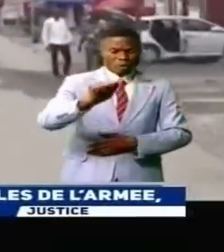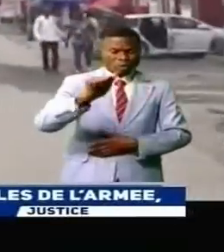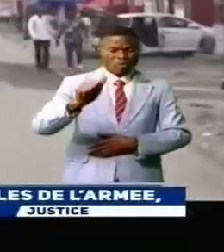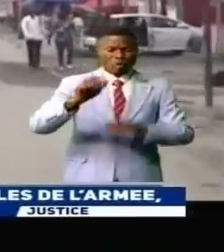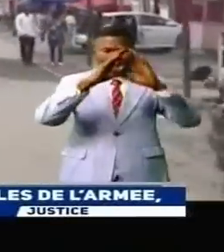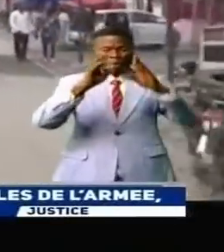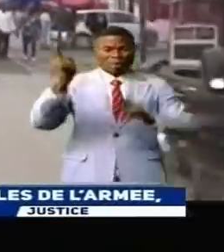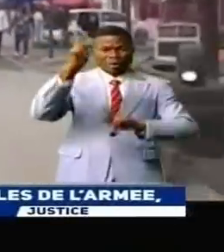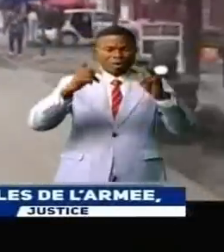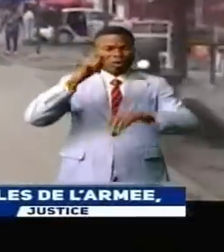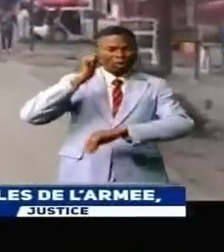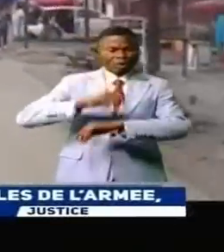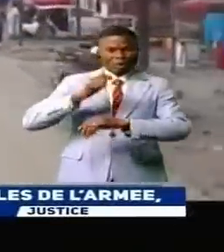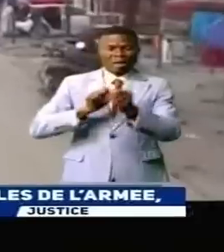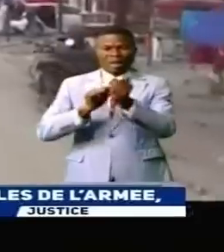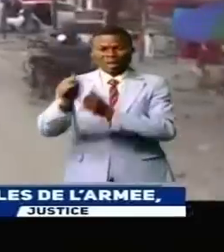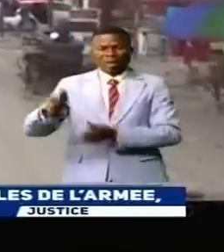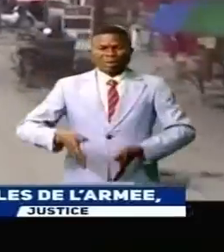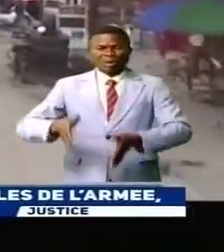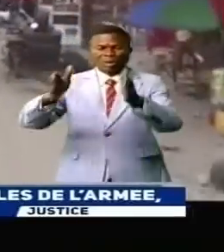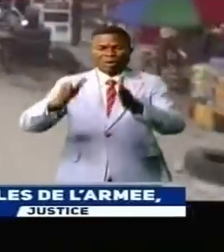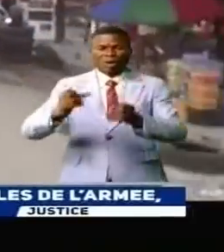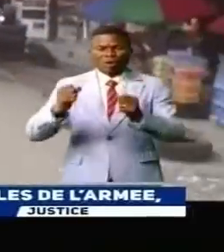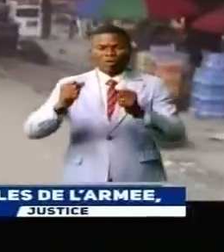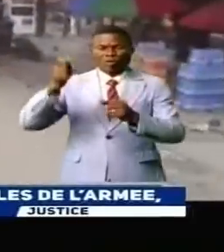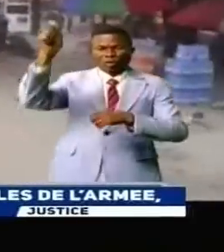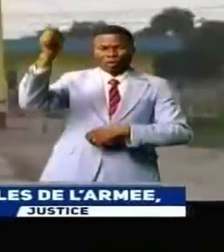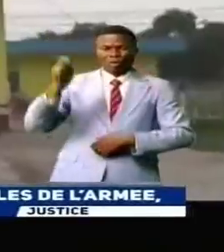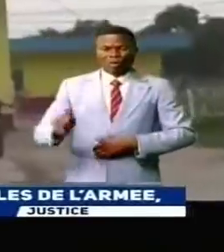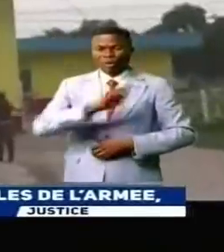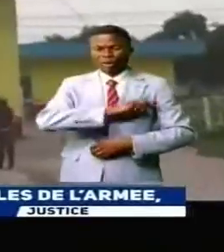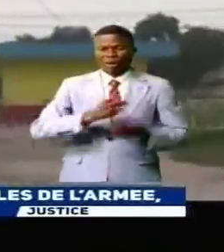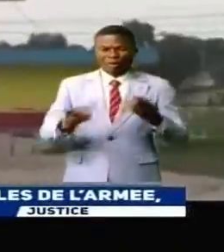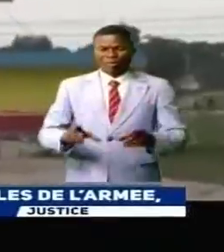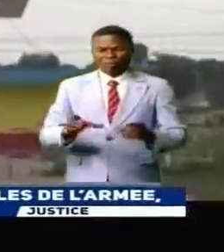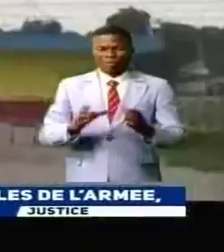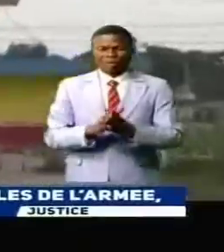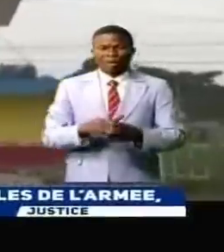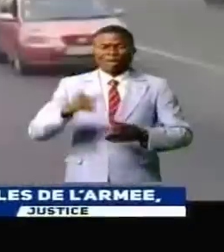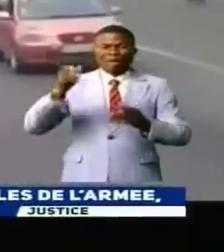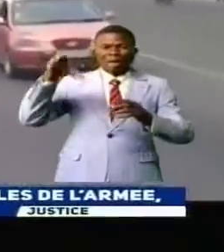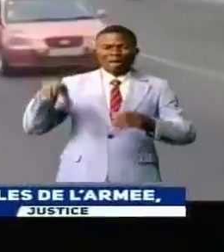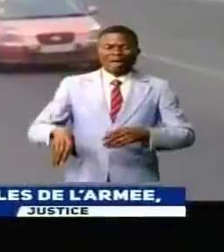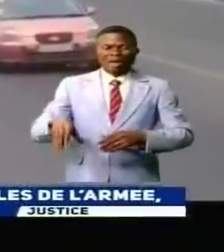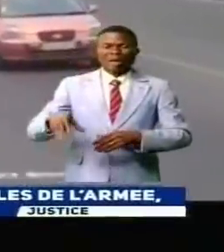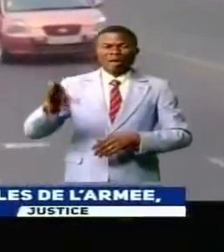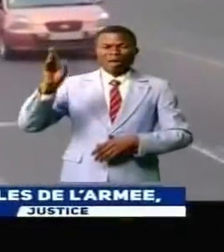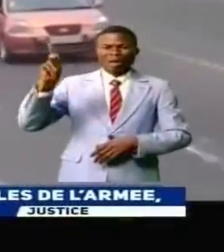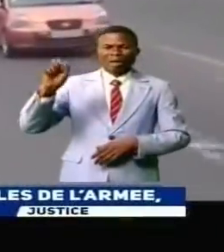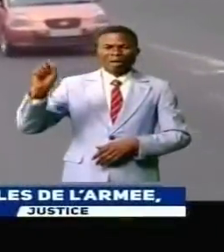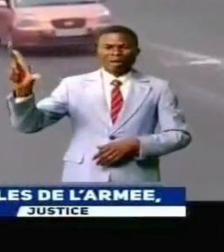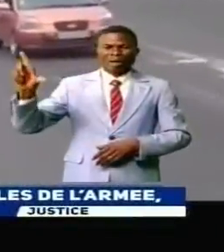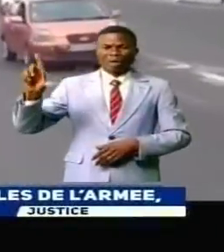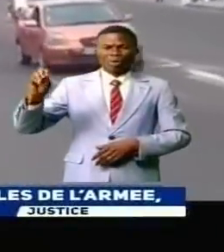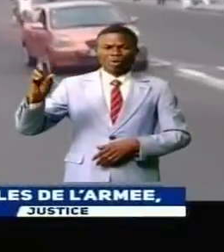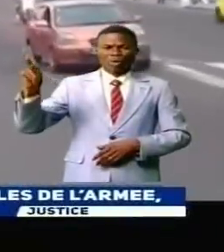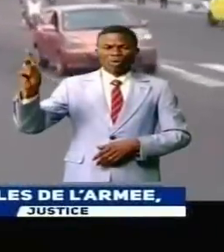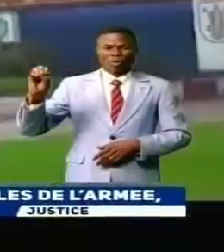justice en passant par l'avenue des forces armées de la République, le camp Kokolo, puis l'avenue de la